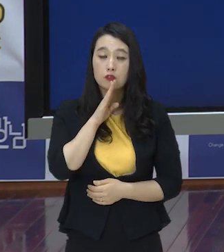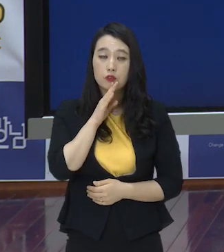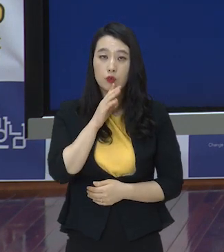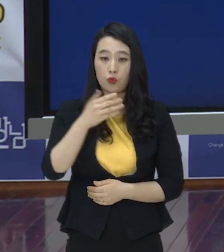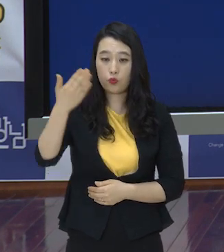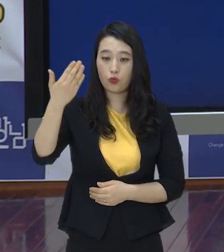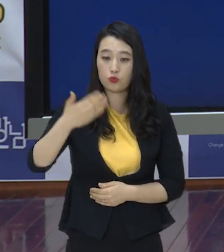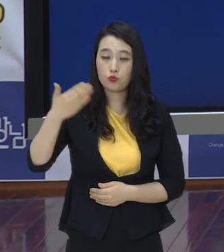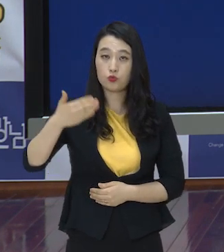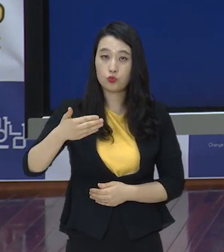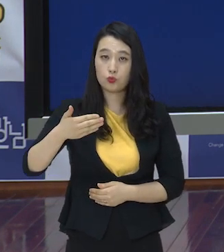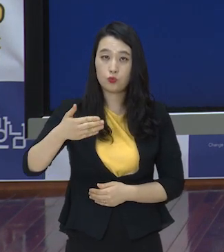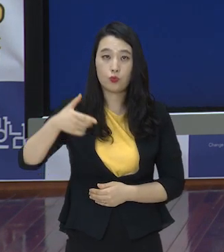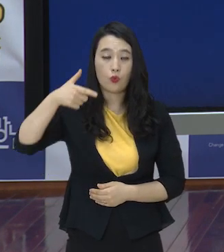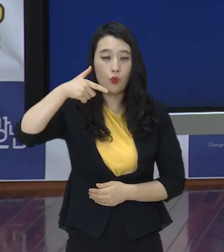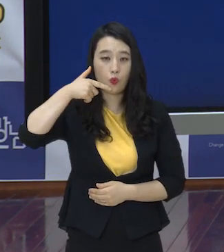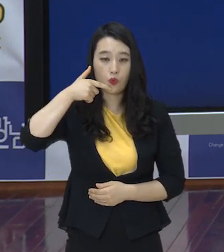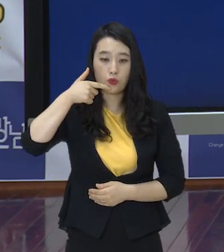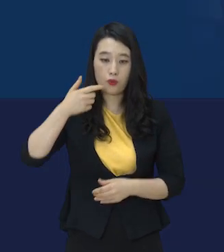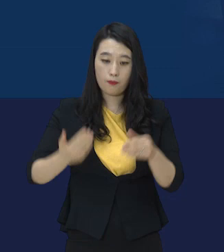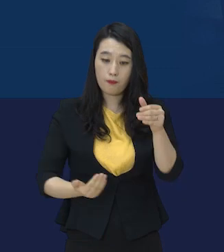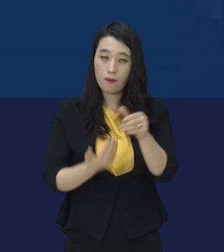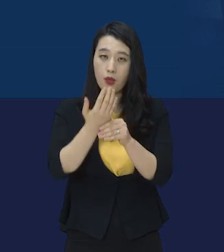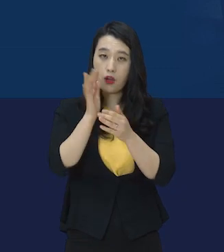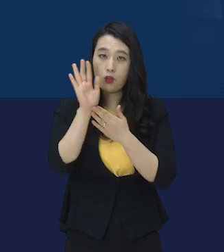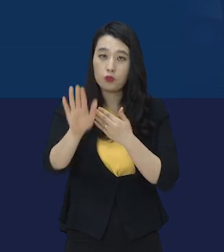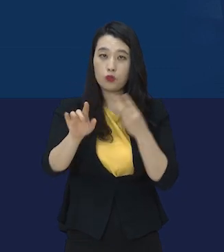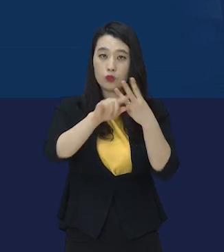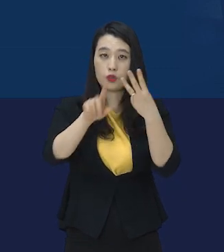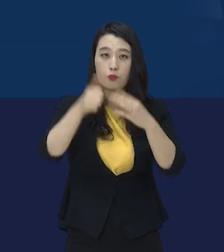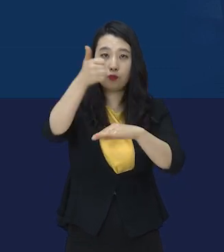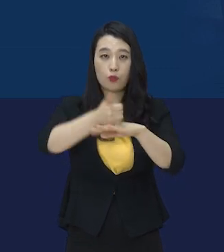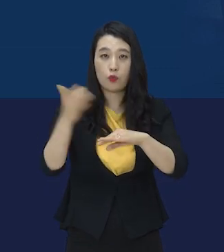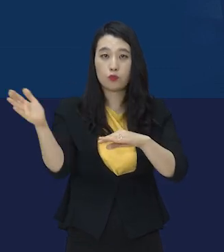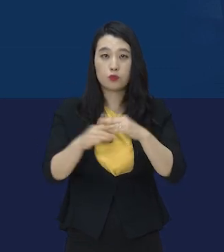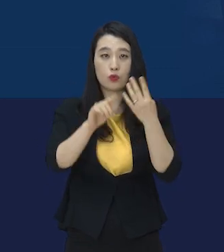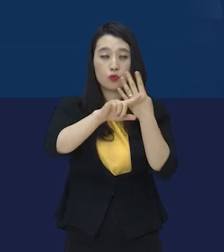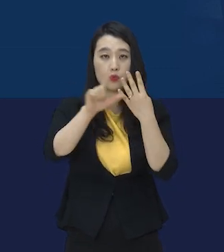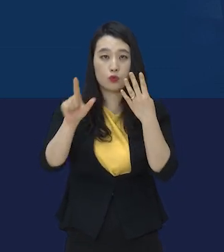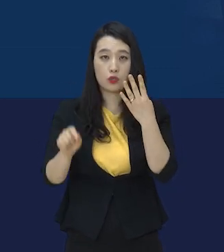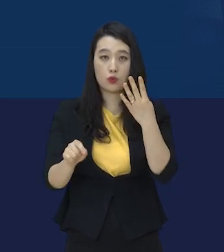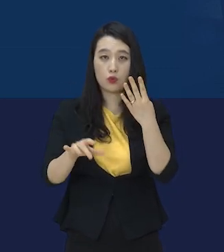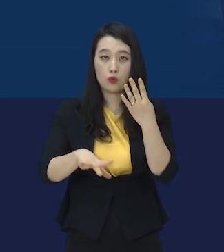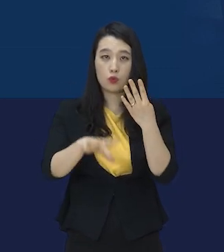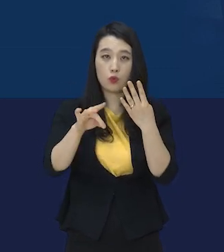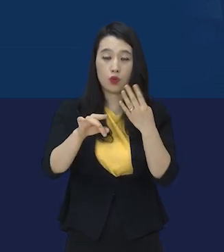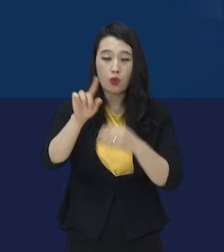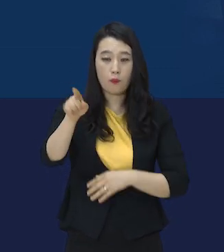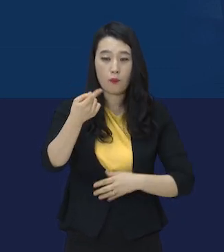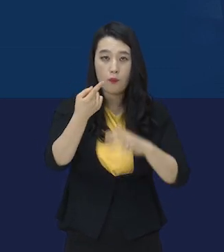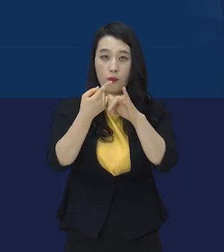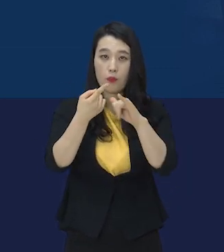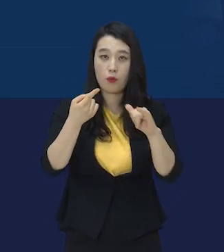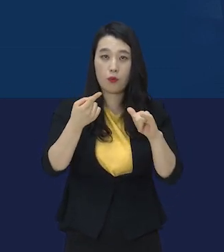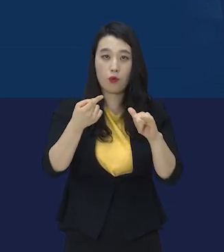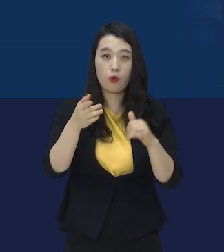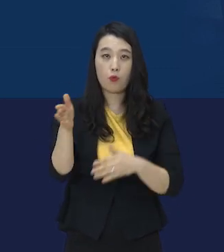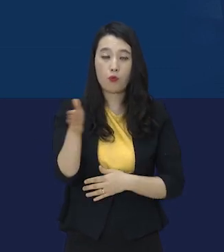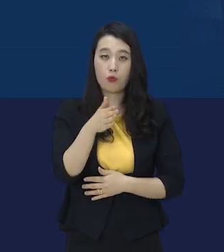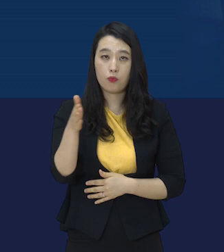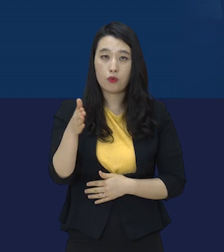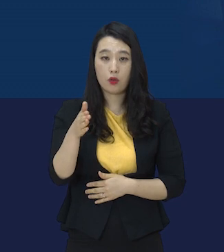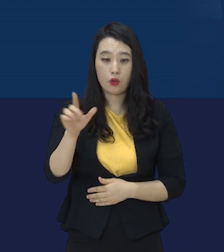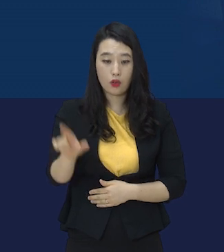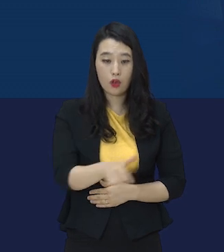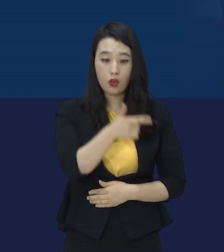콜센터 집단 감염 발생 이후 3월 말에서 4월 초 100명 안팎을 넘나들던 하루